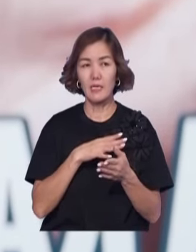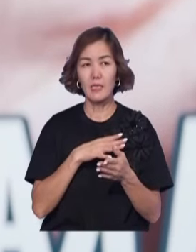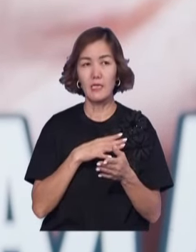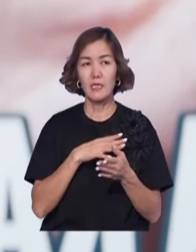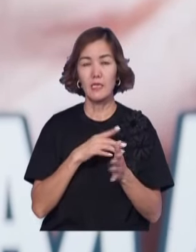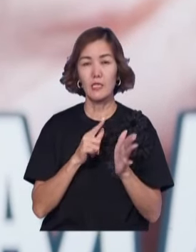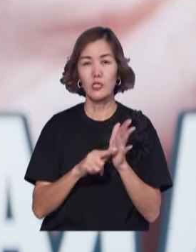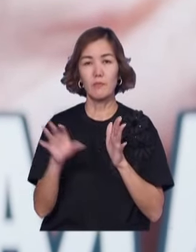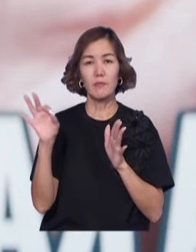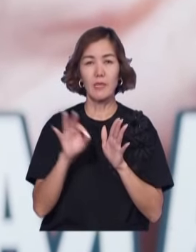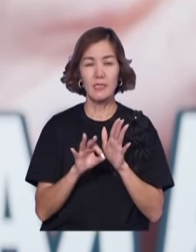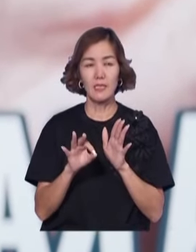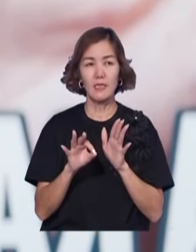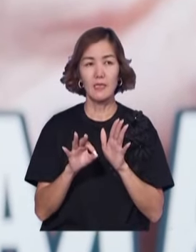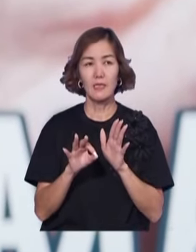Соның 70%-на